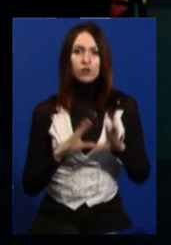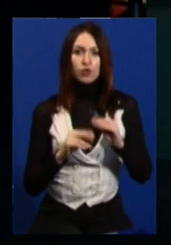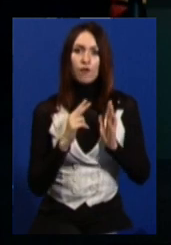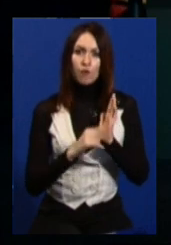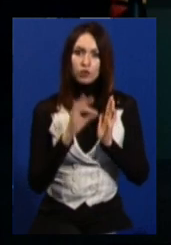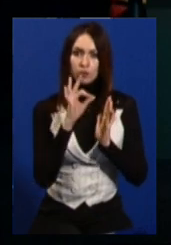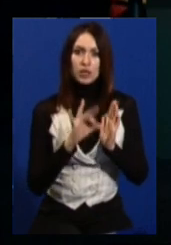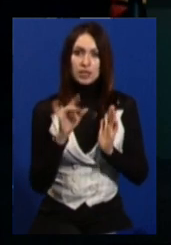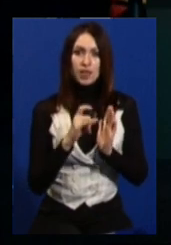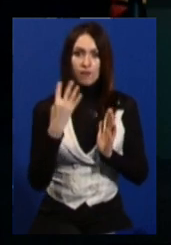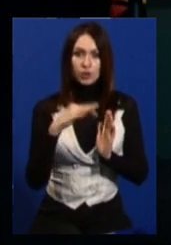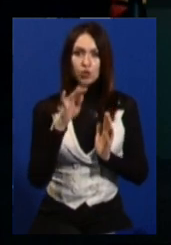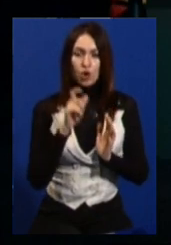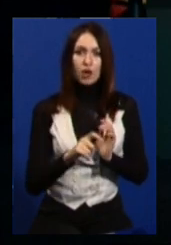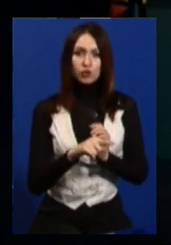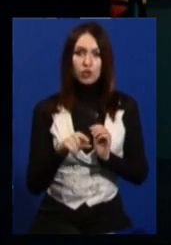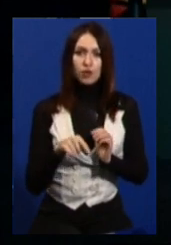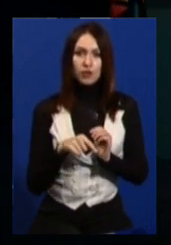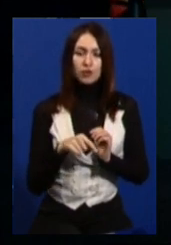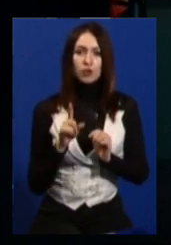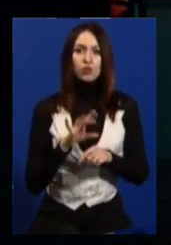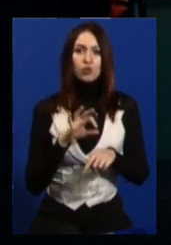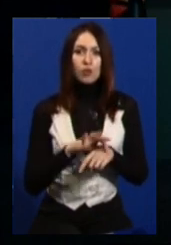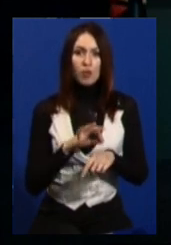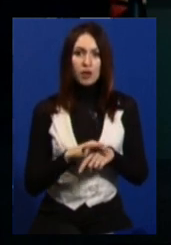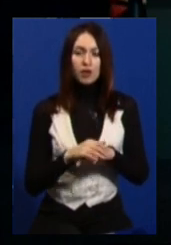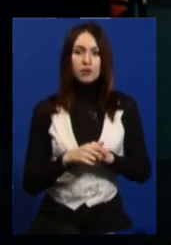80% із 40 чоловік? Так. З тих, що захворіли.